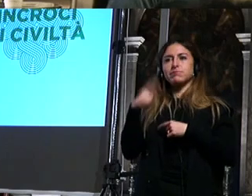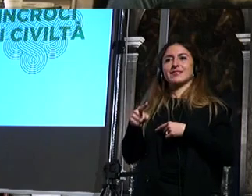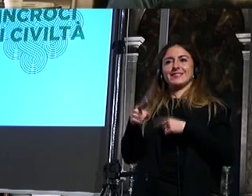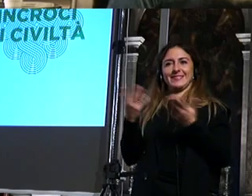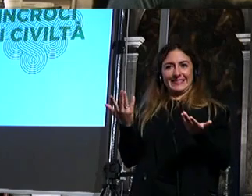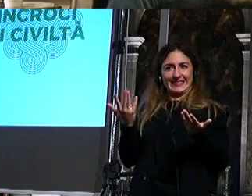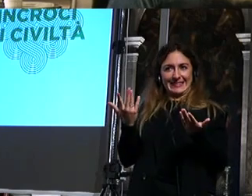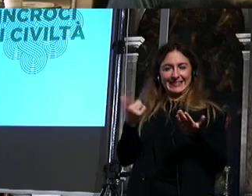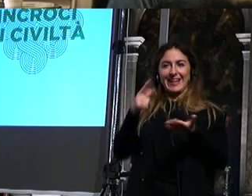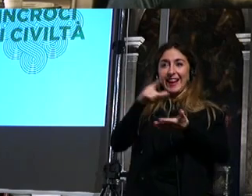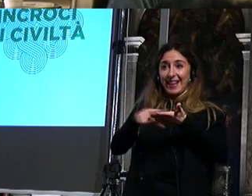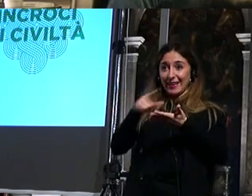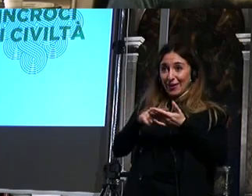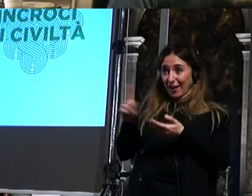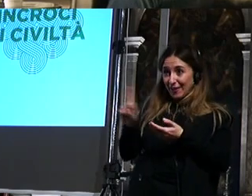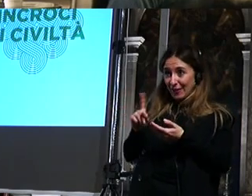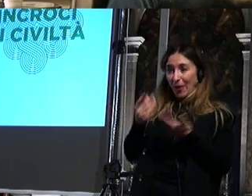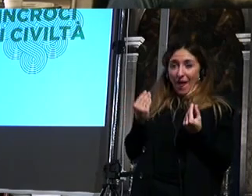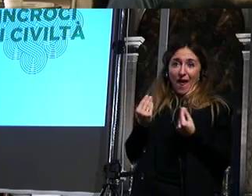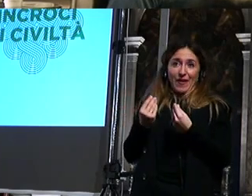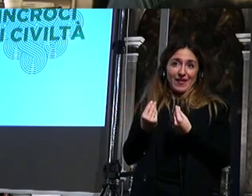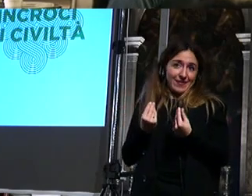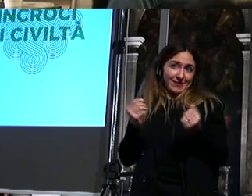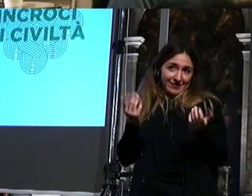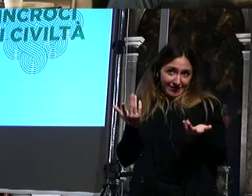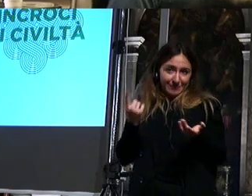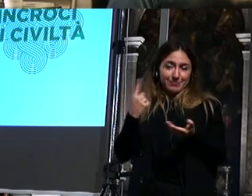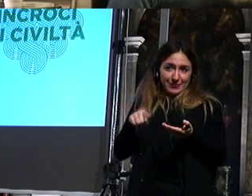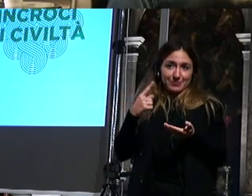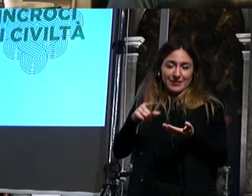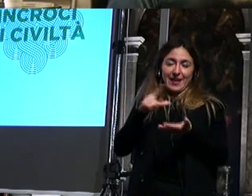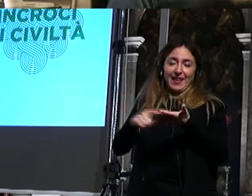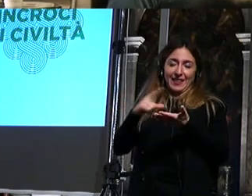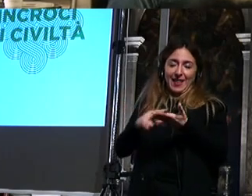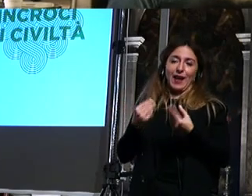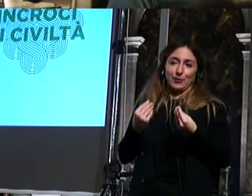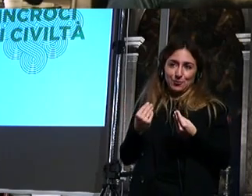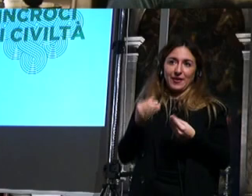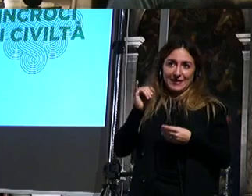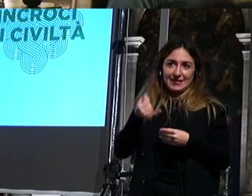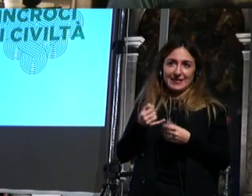se questa non è letteratura, che cos'è? Non lo so, è letteratura.